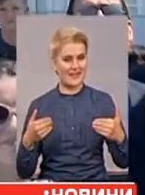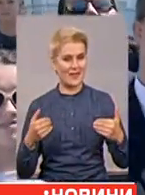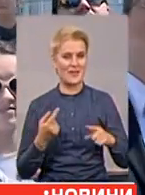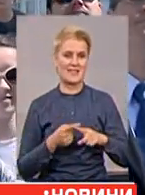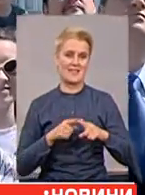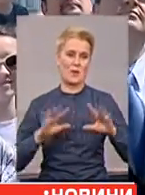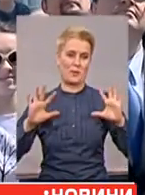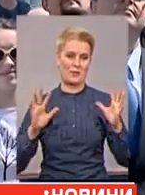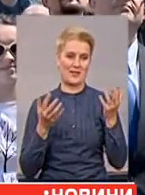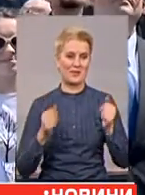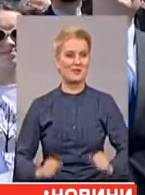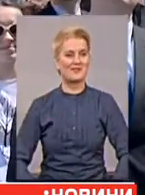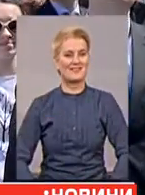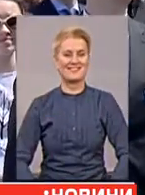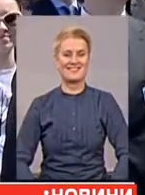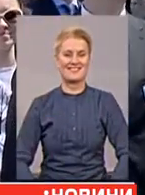подією.